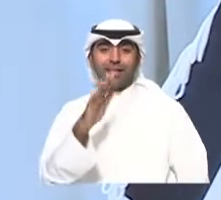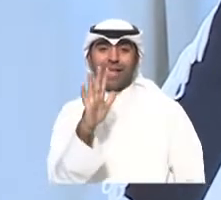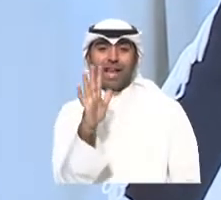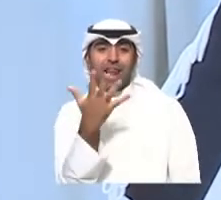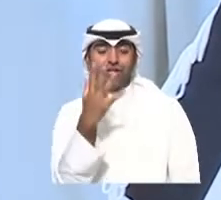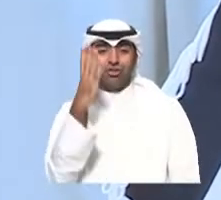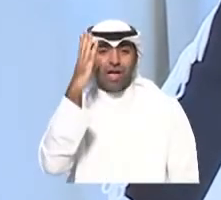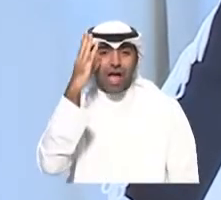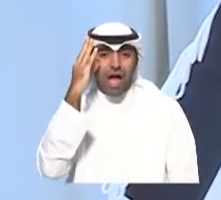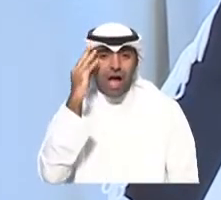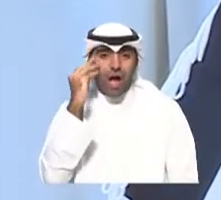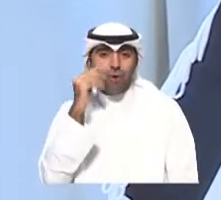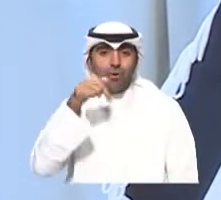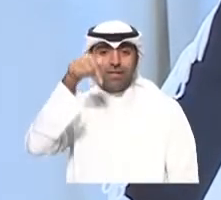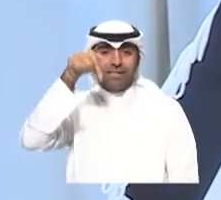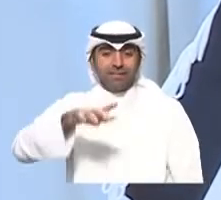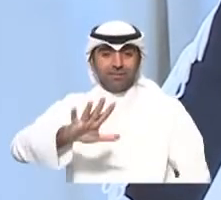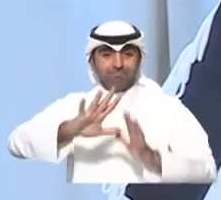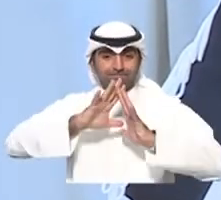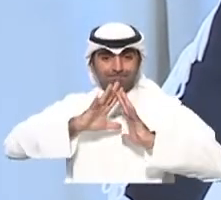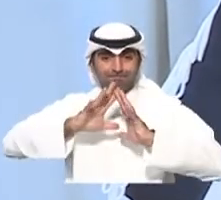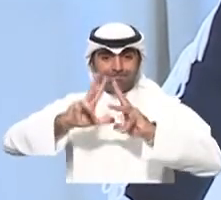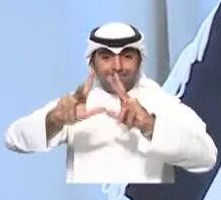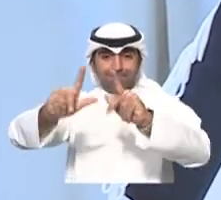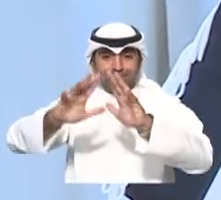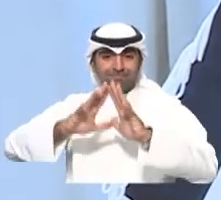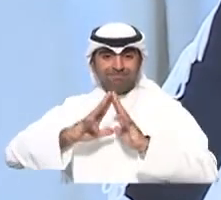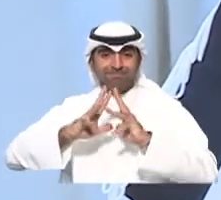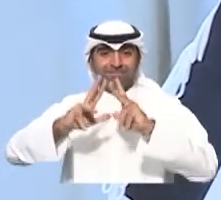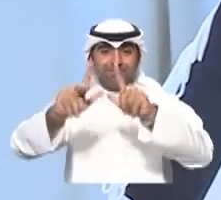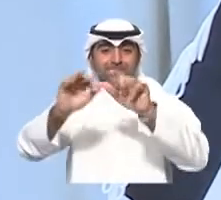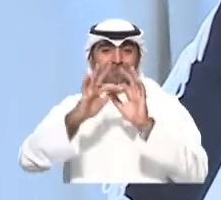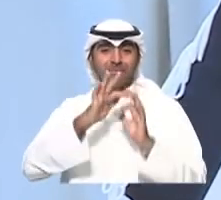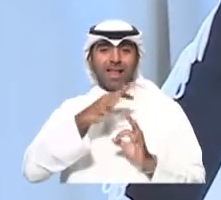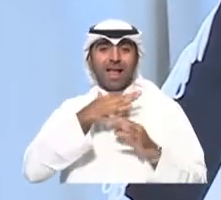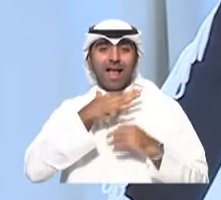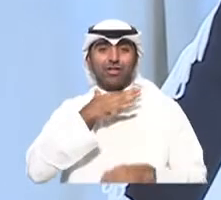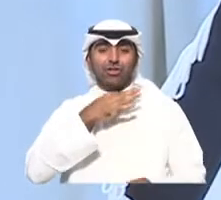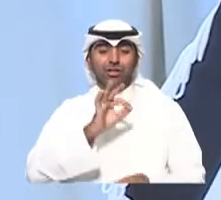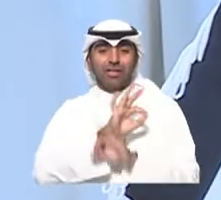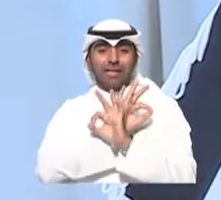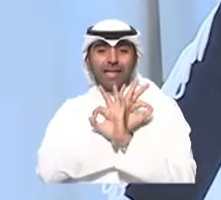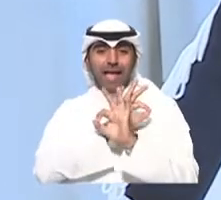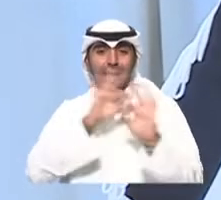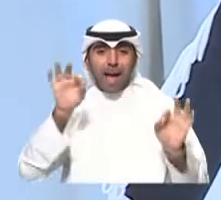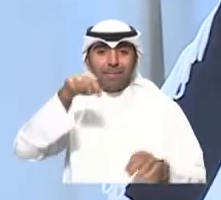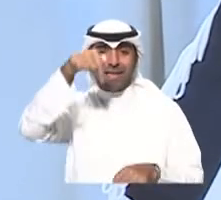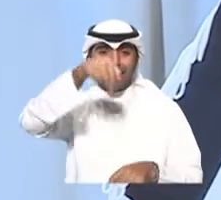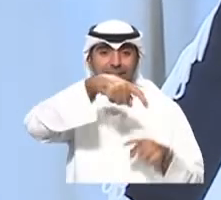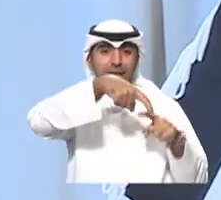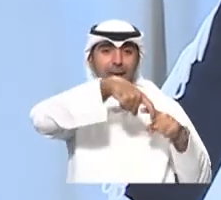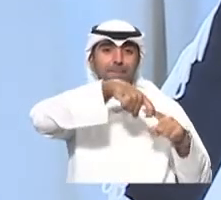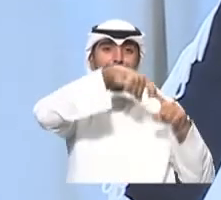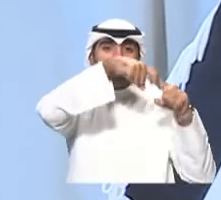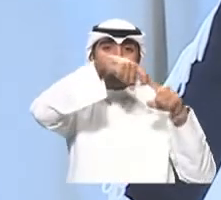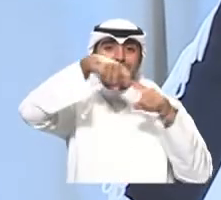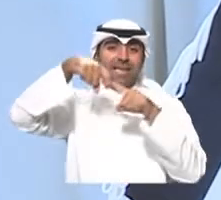وحدة التغييز الشاطئية، وهذا المشروع حيوي واستراتيجي